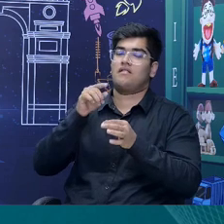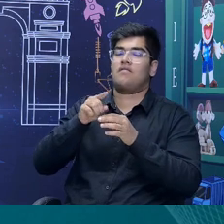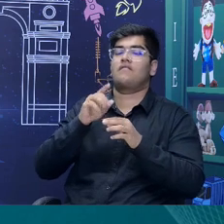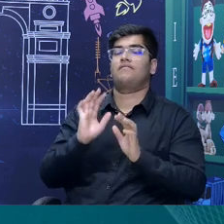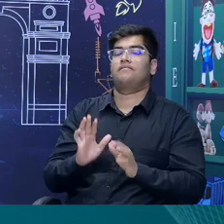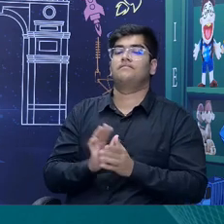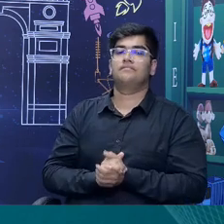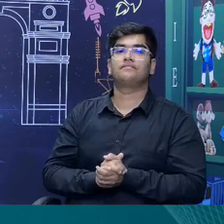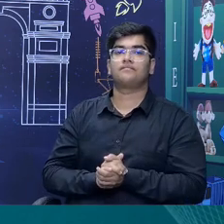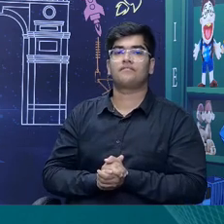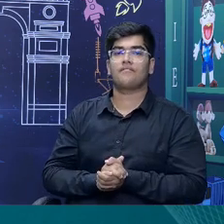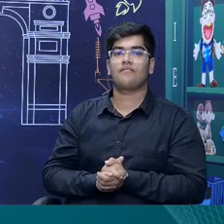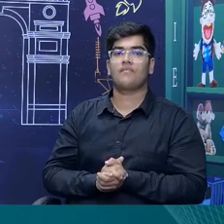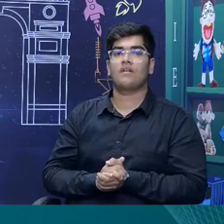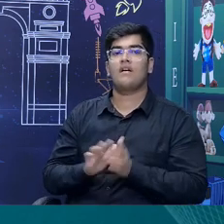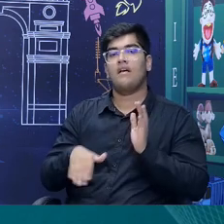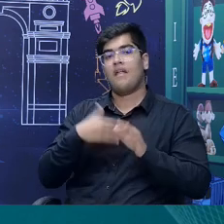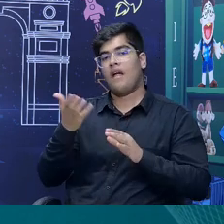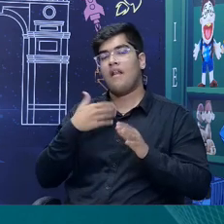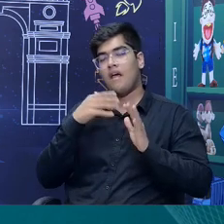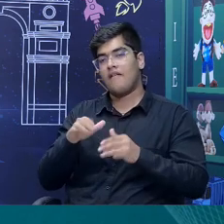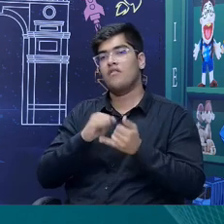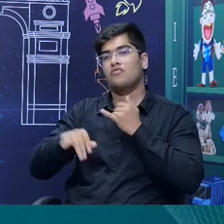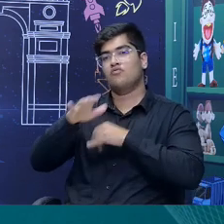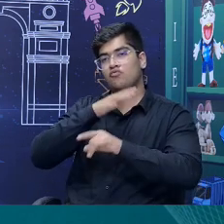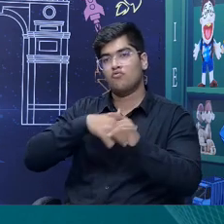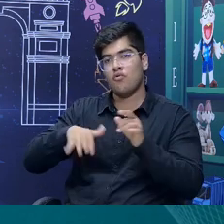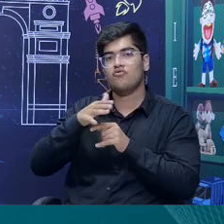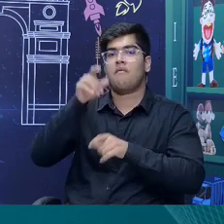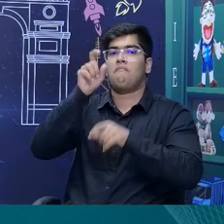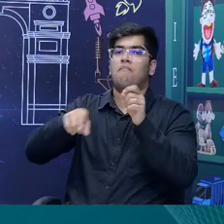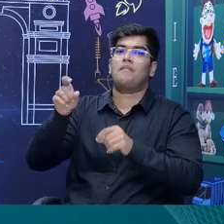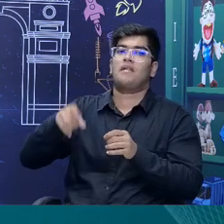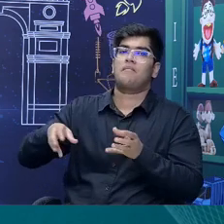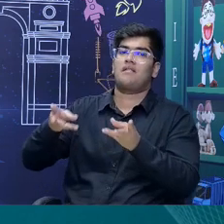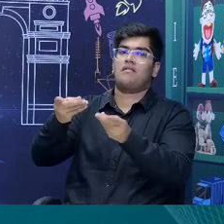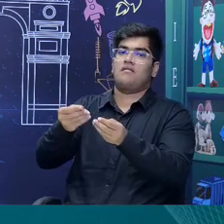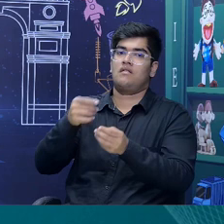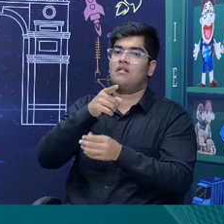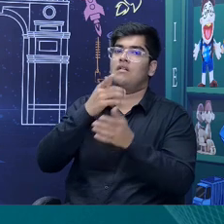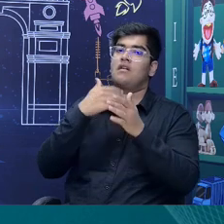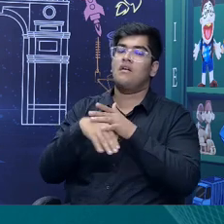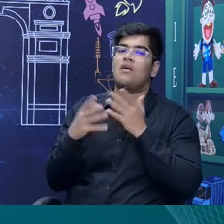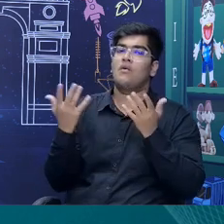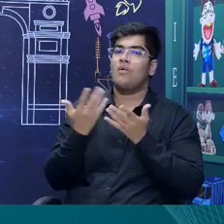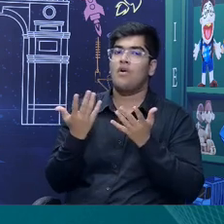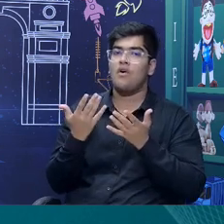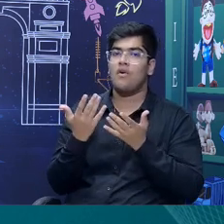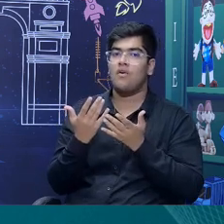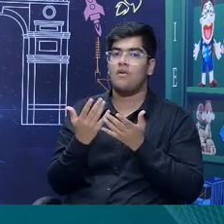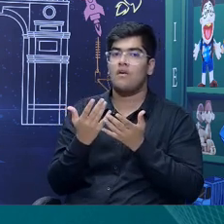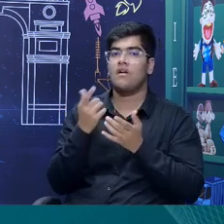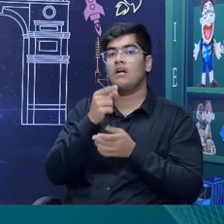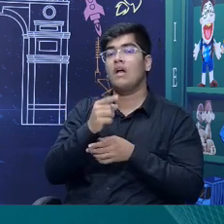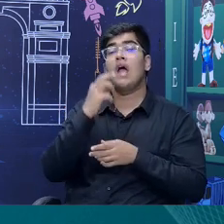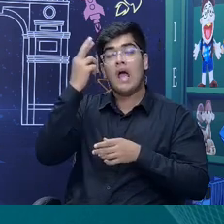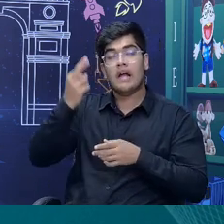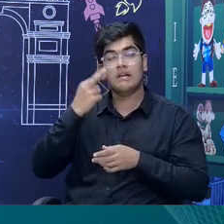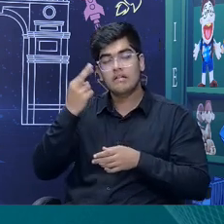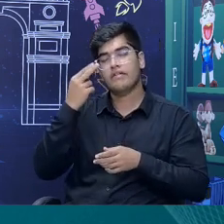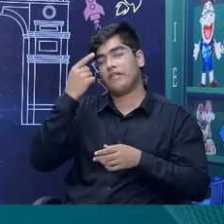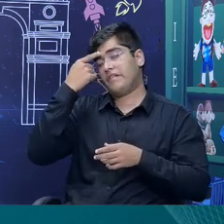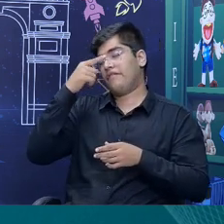सिमिलरली वे हैव सोशल डेमोक्रेसी डी फैक्टर्स डेट आर डिस्कसिंग अबाउट डी रीजंस पर